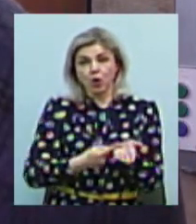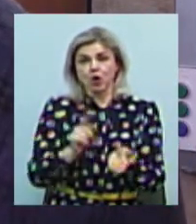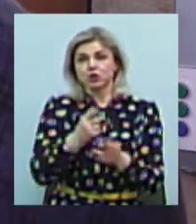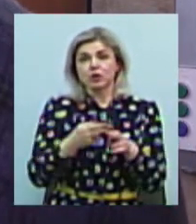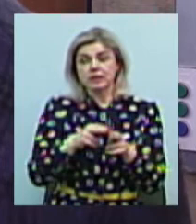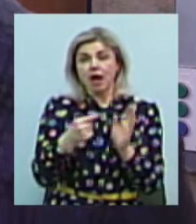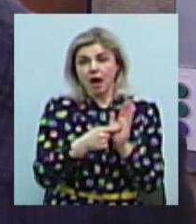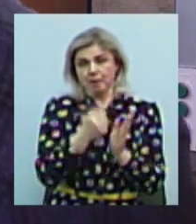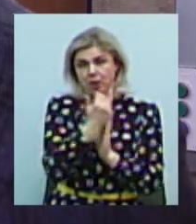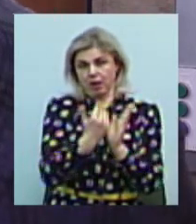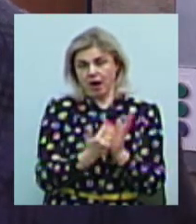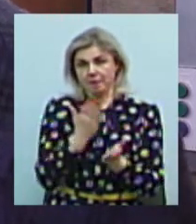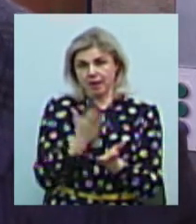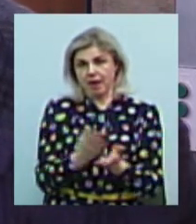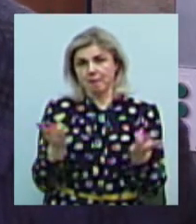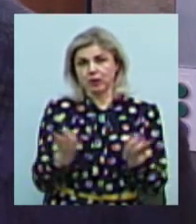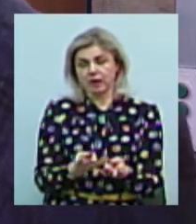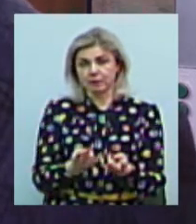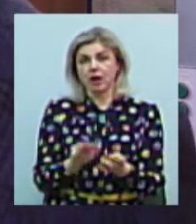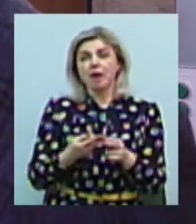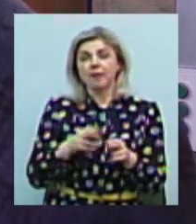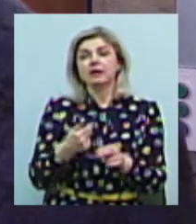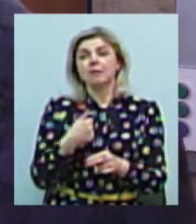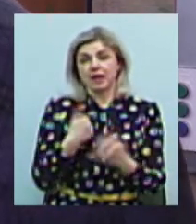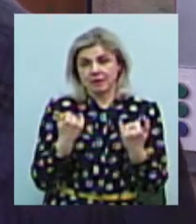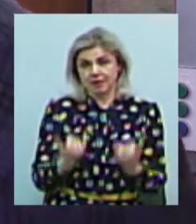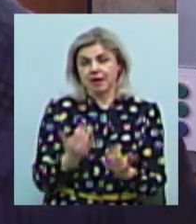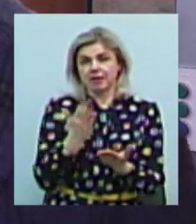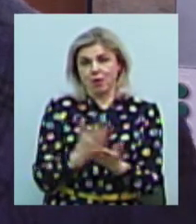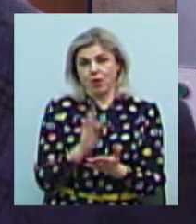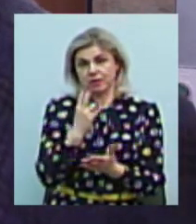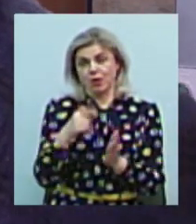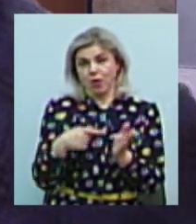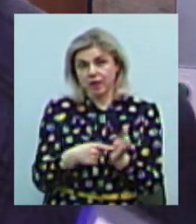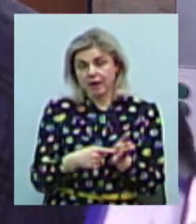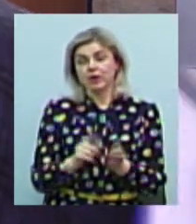потрібною. Тому я зараз знаходжусь у Миколаєві, щоб